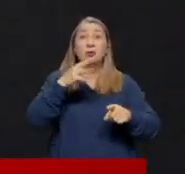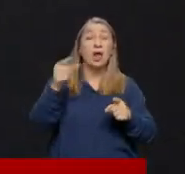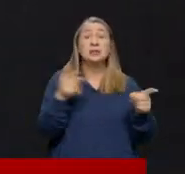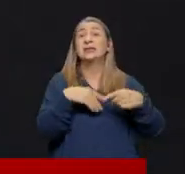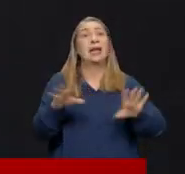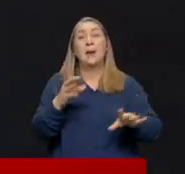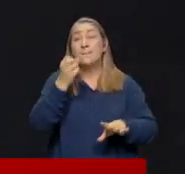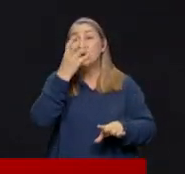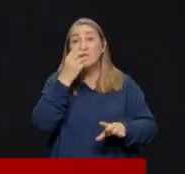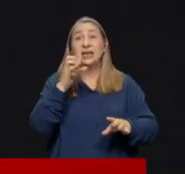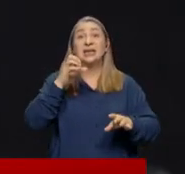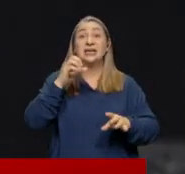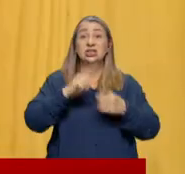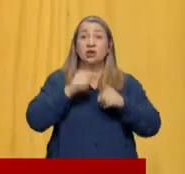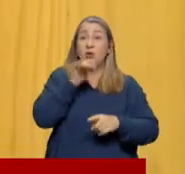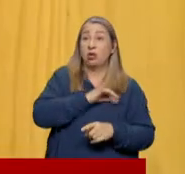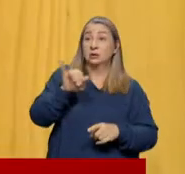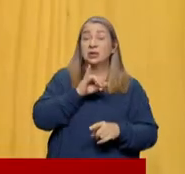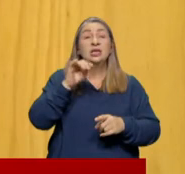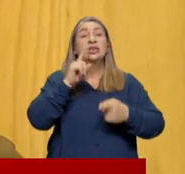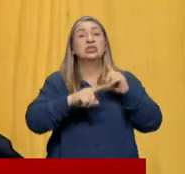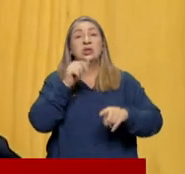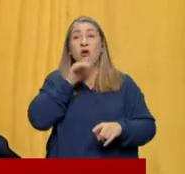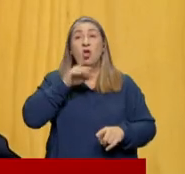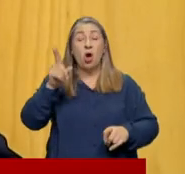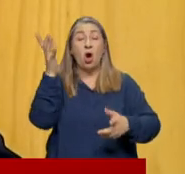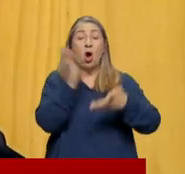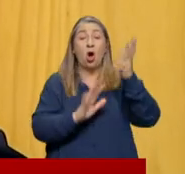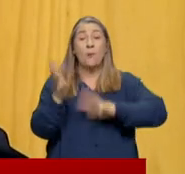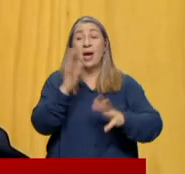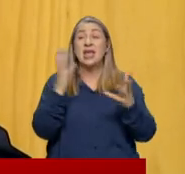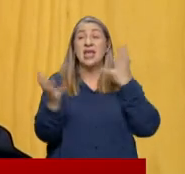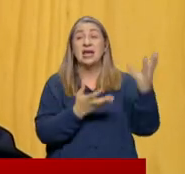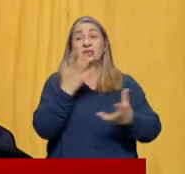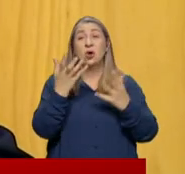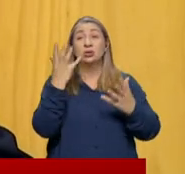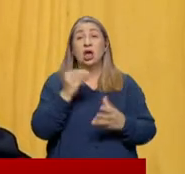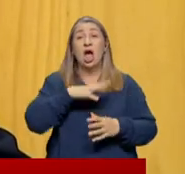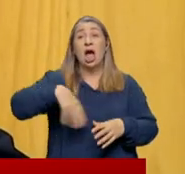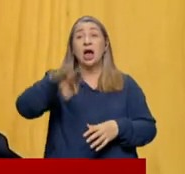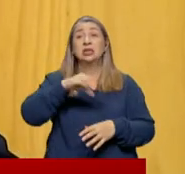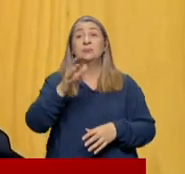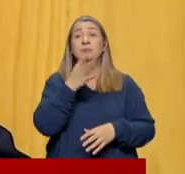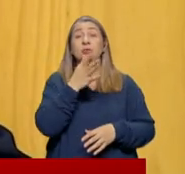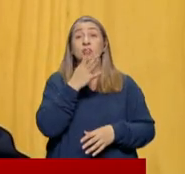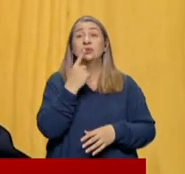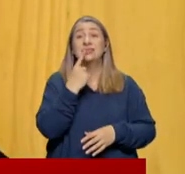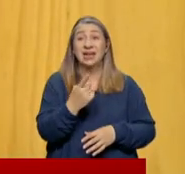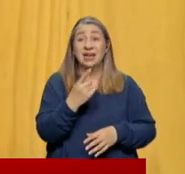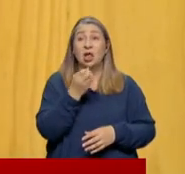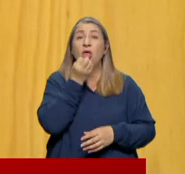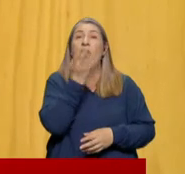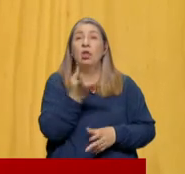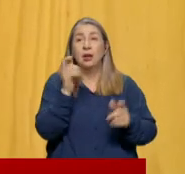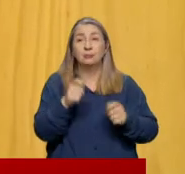arasında yaşanmadı Bahçeli ve Kılıçdaroğlu'na yüklendi Kılıçdaroğlu orman yangını olacağını herkes biliyordu diyerek